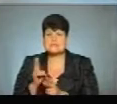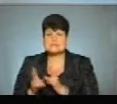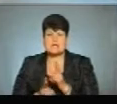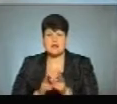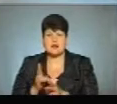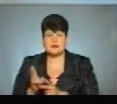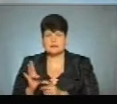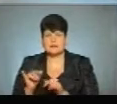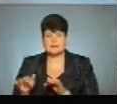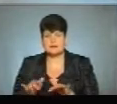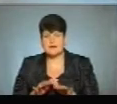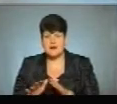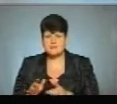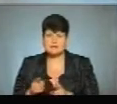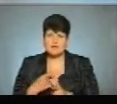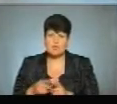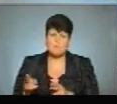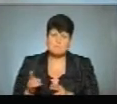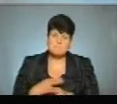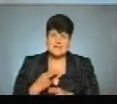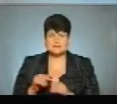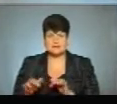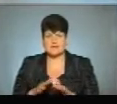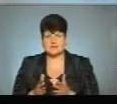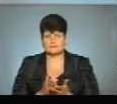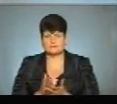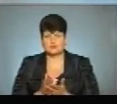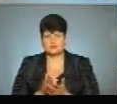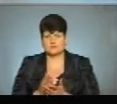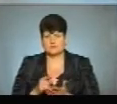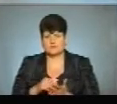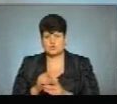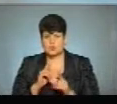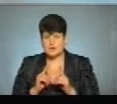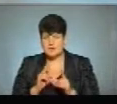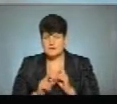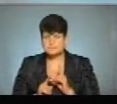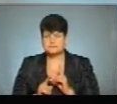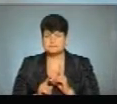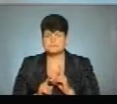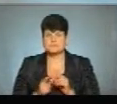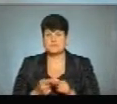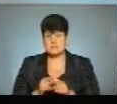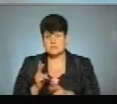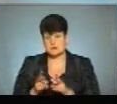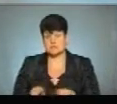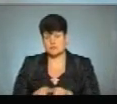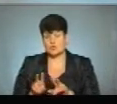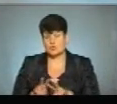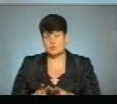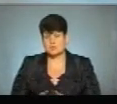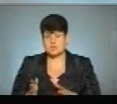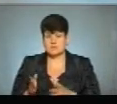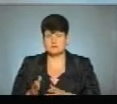скарги на діяльність або, ну, або бездіяльність чиновників Тернопільської міської ради, представників Тернопільської міської ради. Ця скарга теж розглядається